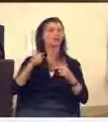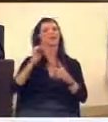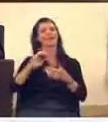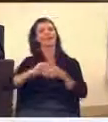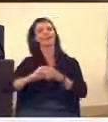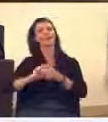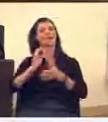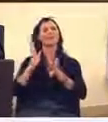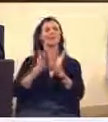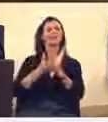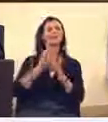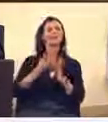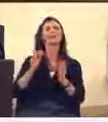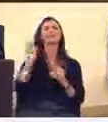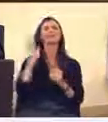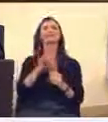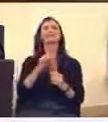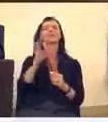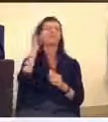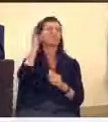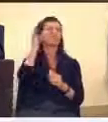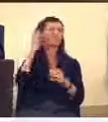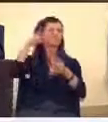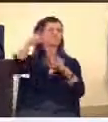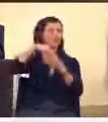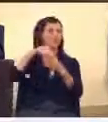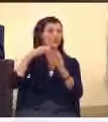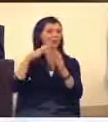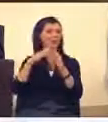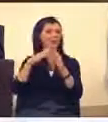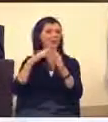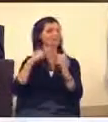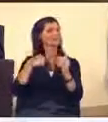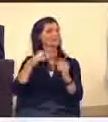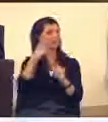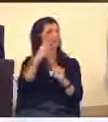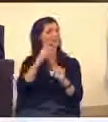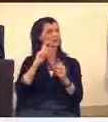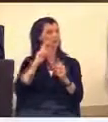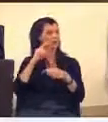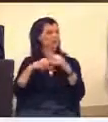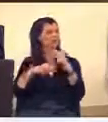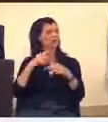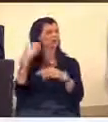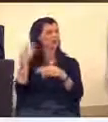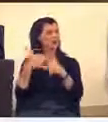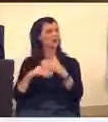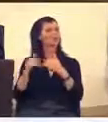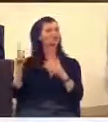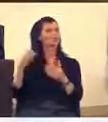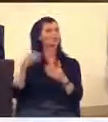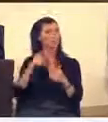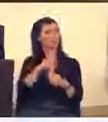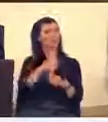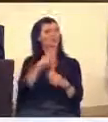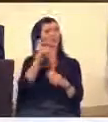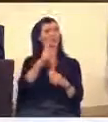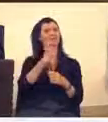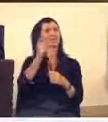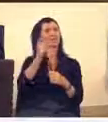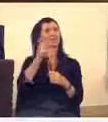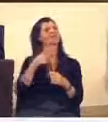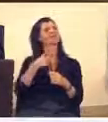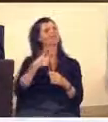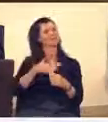ברחוב ואלימות נגד נשים בתוך הבתים שלהם. אנחנו ראינו בשנים האחרונות כמה נשים ממשיכות לרצח. אנחנו רוצים להיות